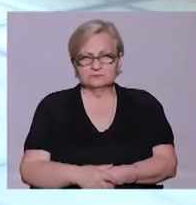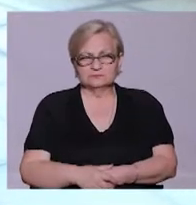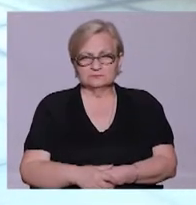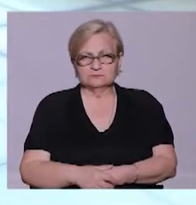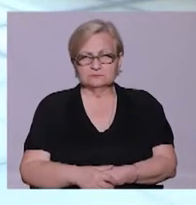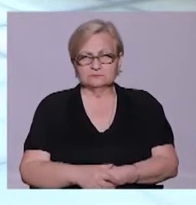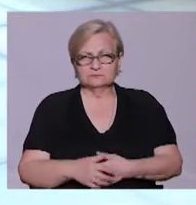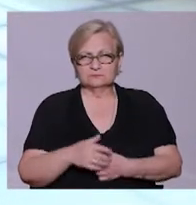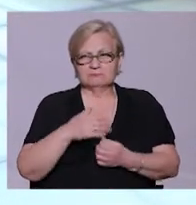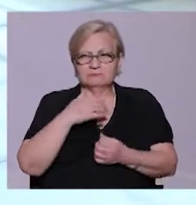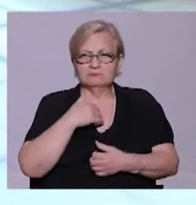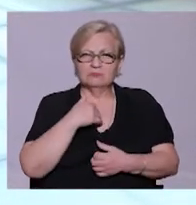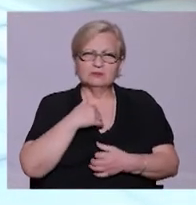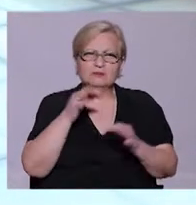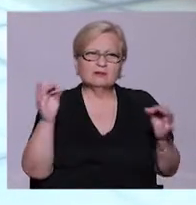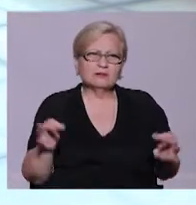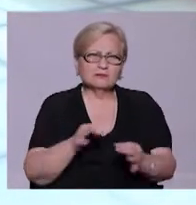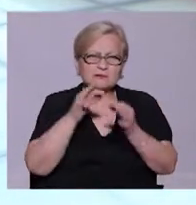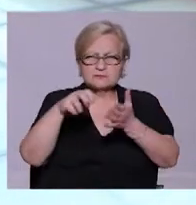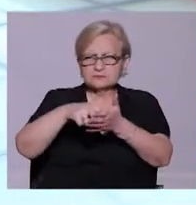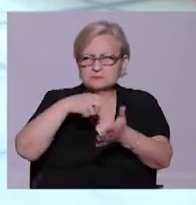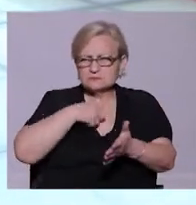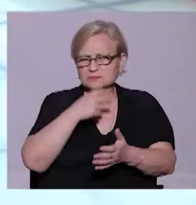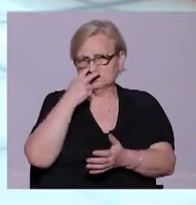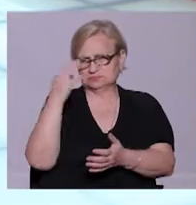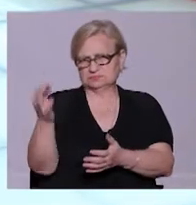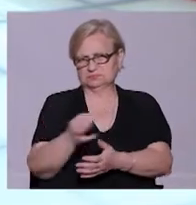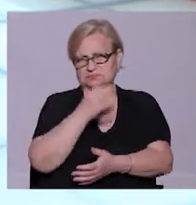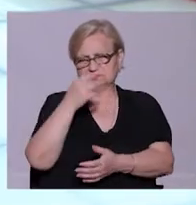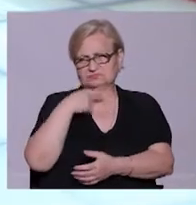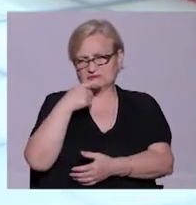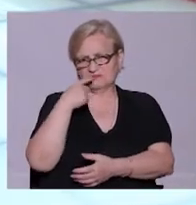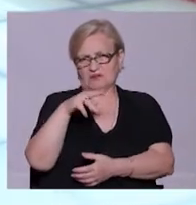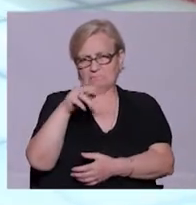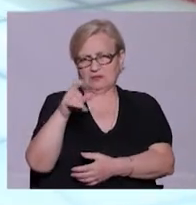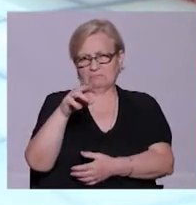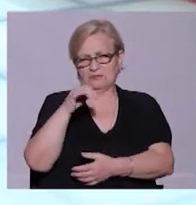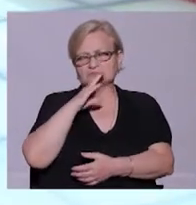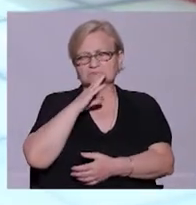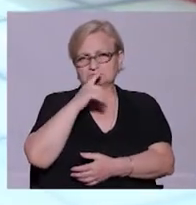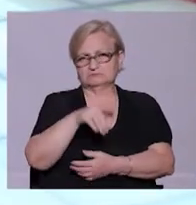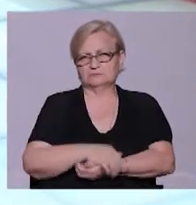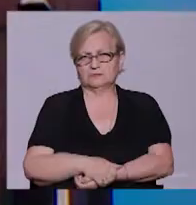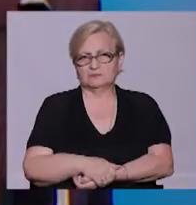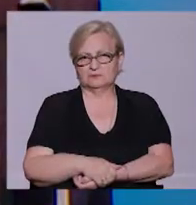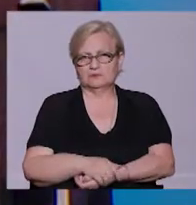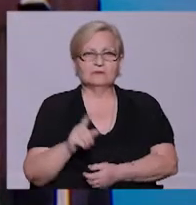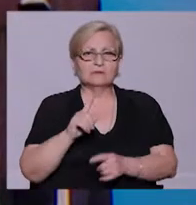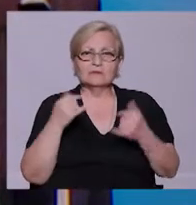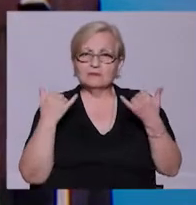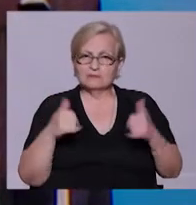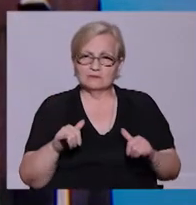მე კი არასდროს მიმიღია წერილი. ამოიოხრა პეპი. რა არის